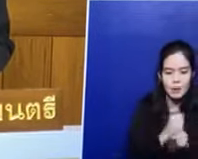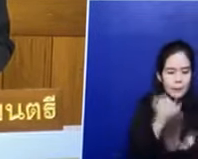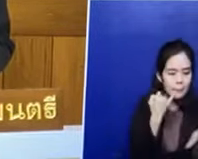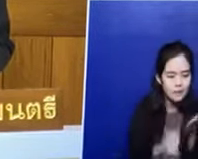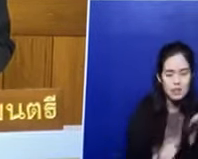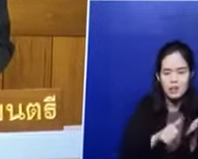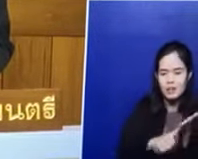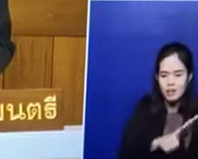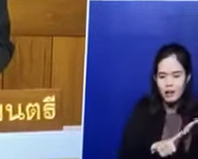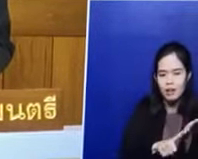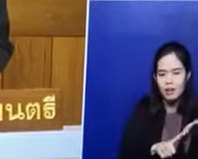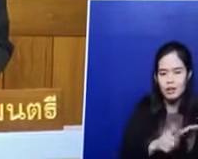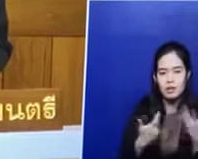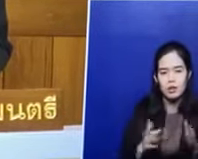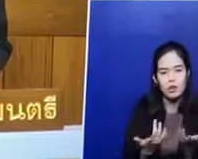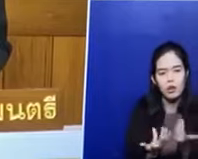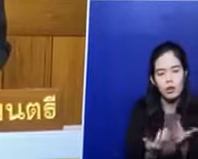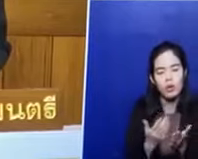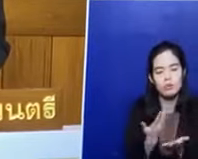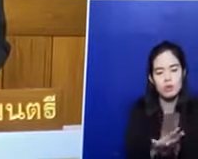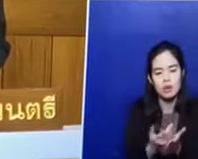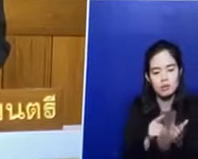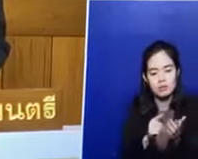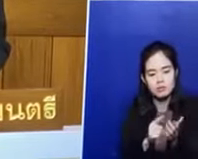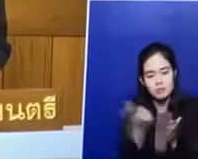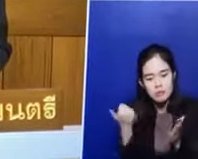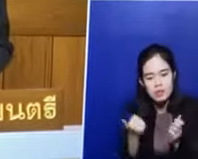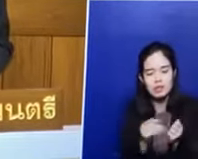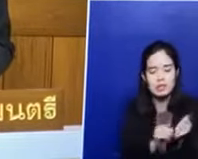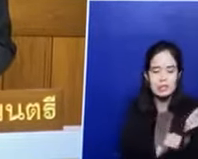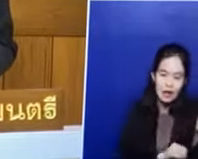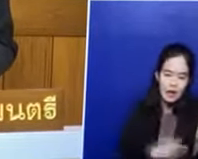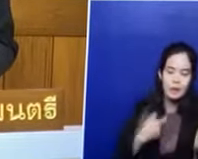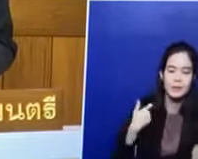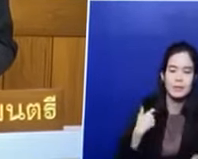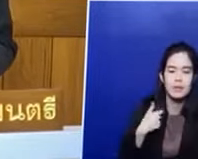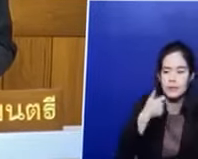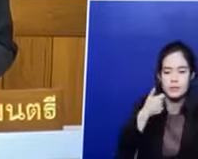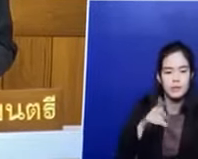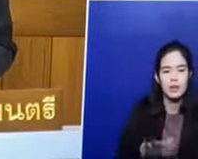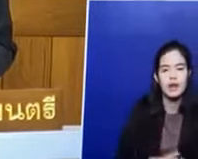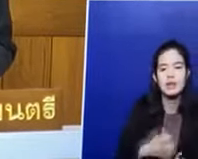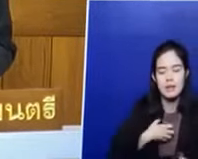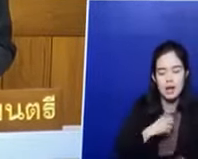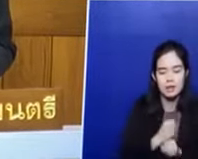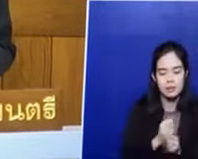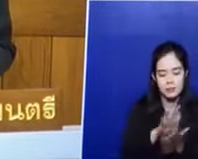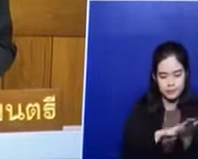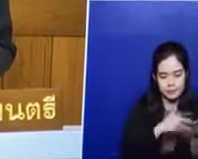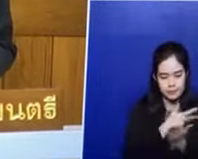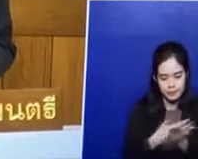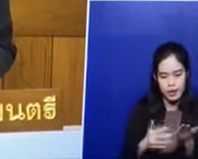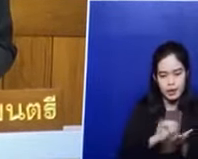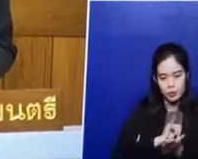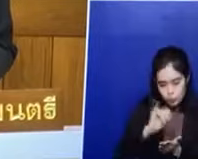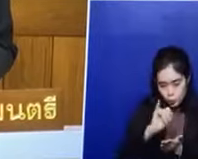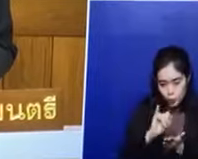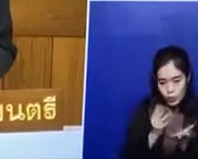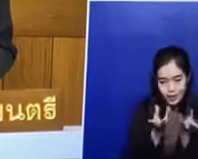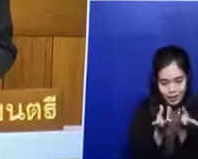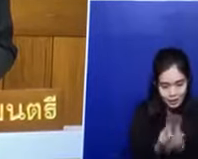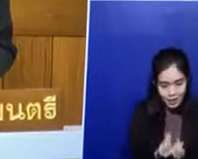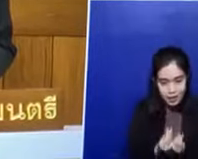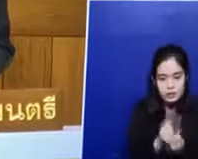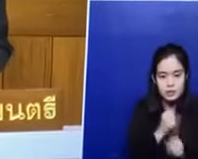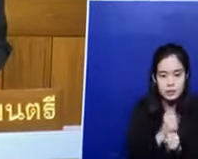อบผมว่ามันไม่ใช่มั้งนะท่านไปดูให้เรียบร้อยนะครับเรื่องของการดำเนินการทางวินัยข้ารา